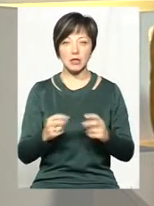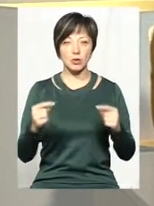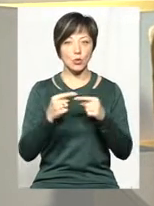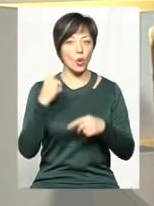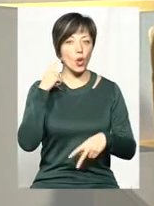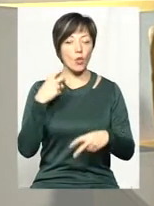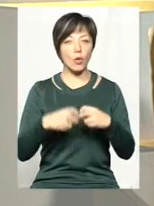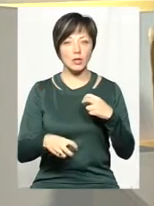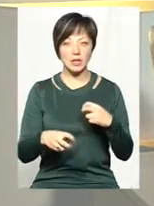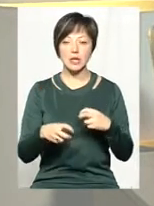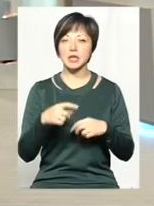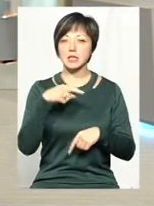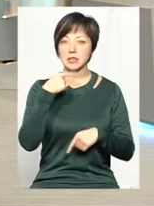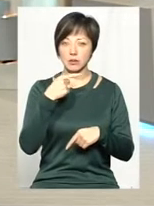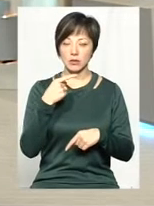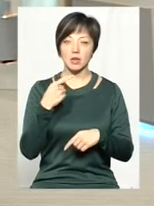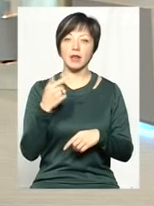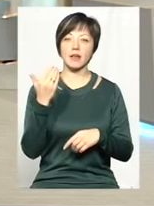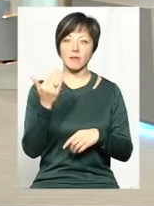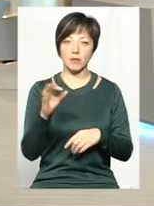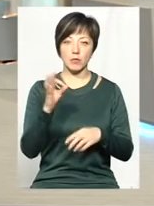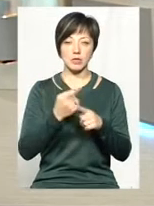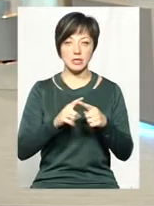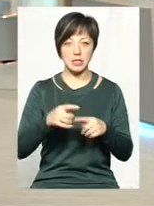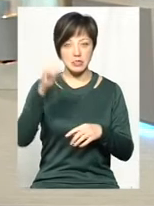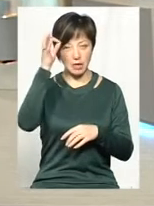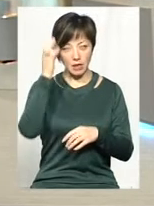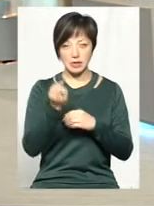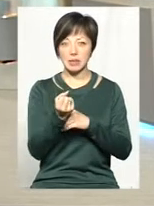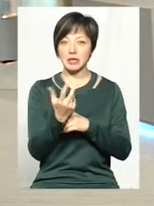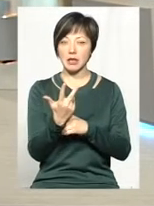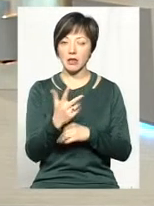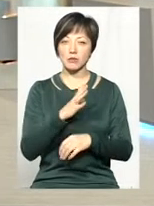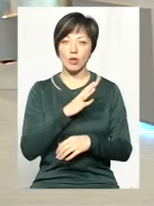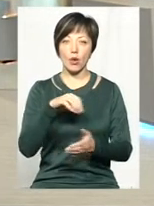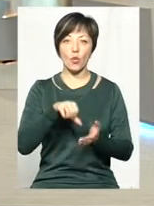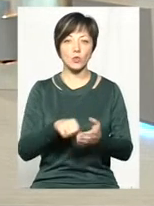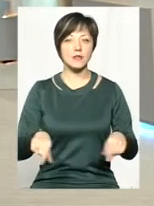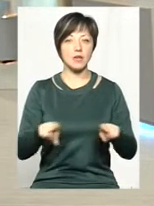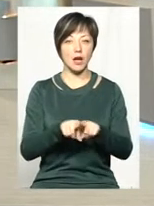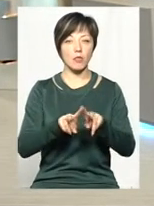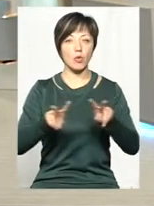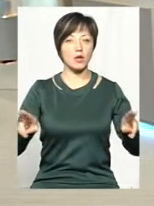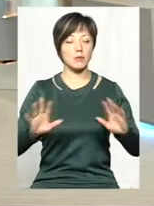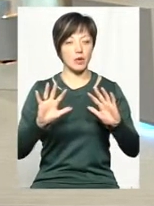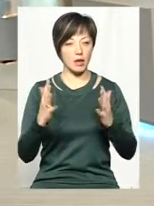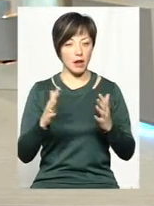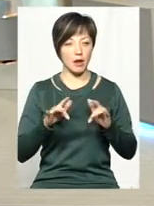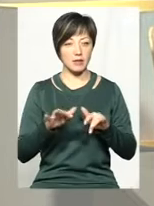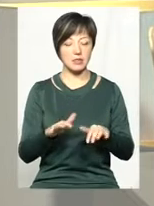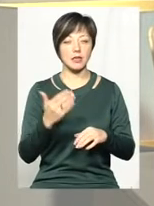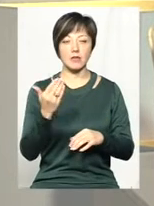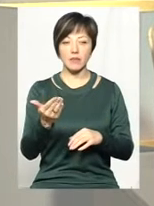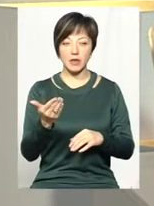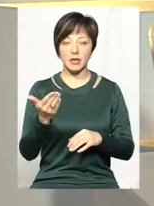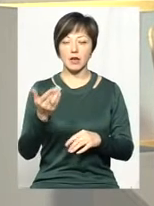глухоти. Зауважу, ну, верніше, і ви про це згадували, що це вже 13-та була ваша участь у такій подібній акції. Ви